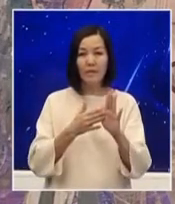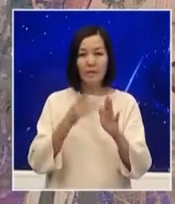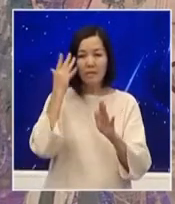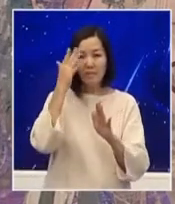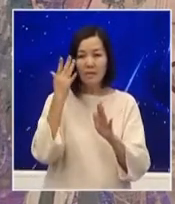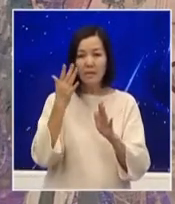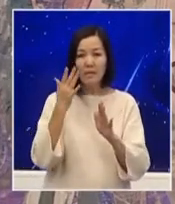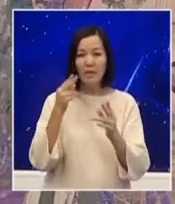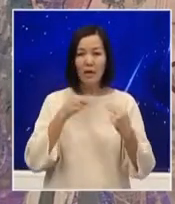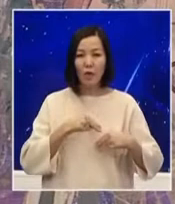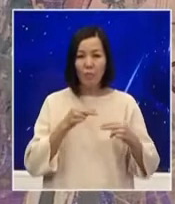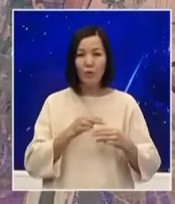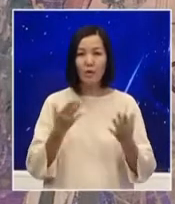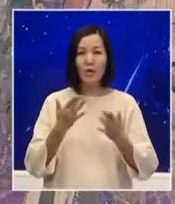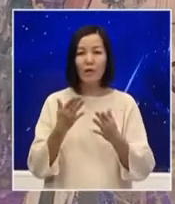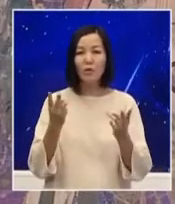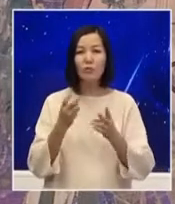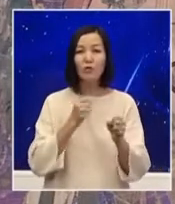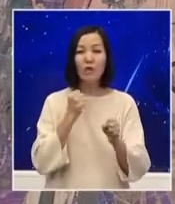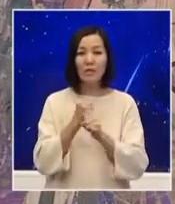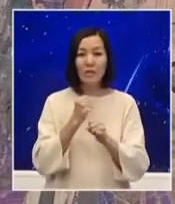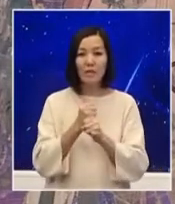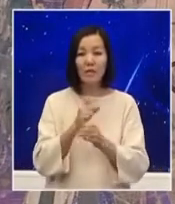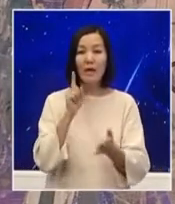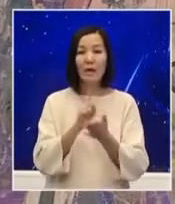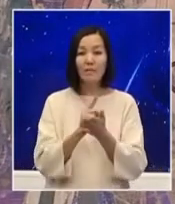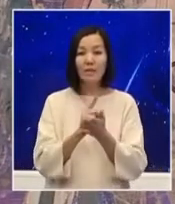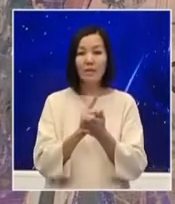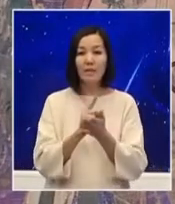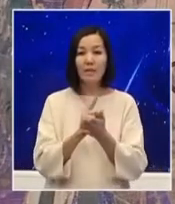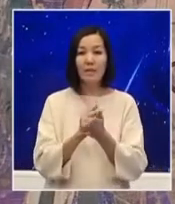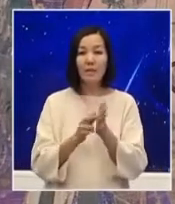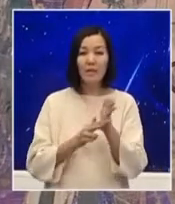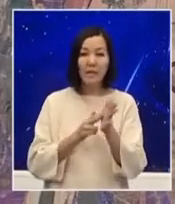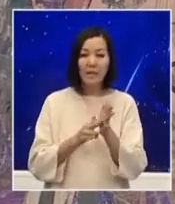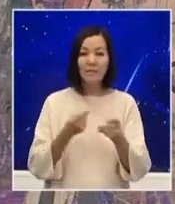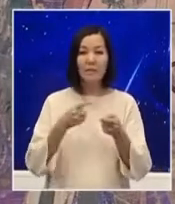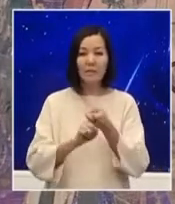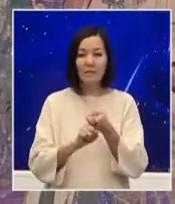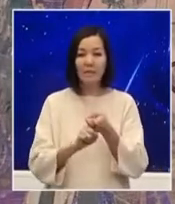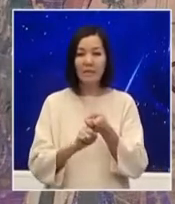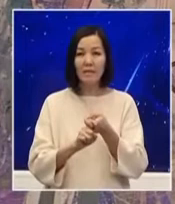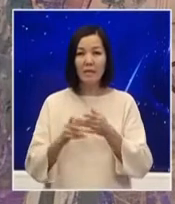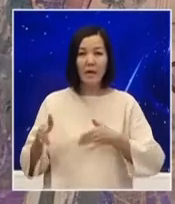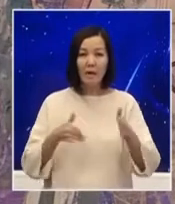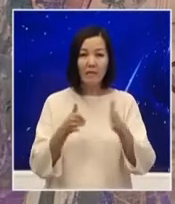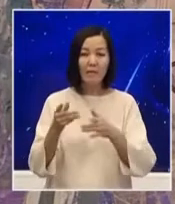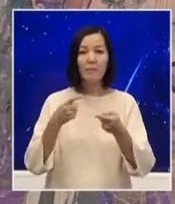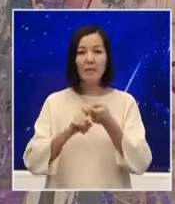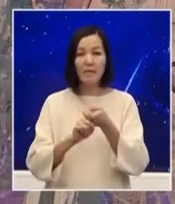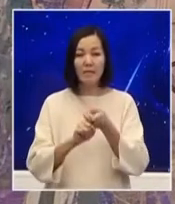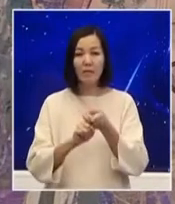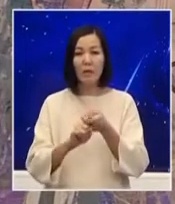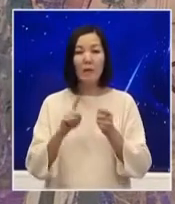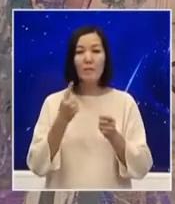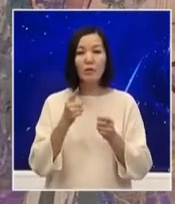Почему мы говорим о том, что надо делать здесь обязательно вот транспортные связи, железнодорожные, автомобильные дороги. Почему